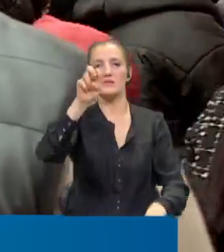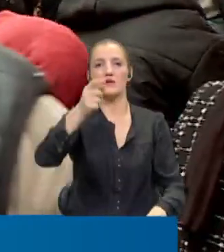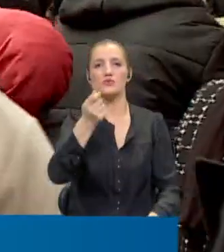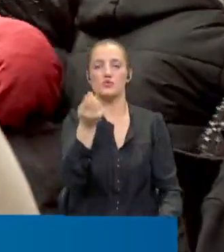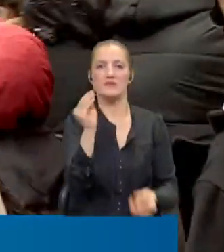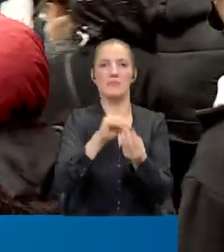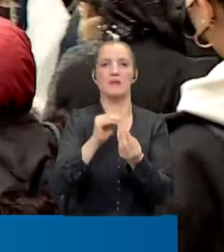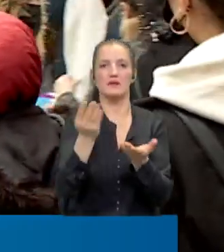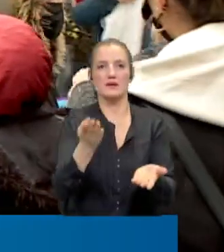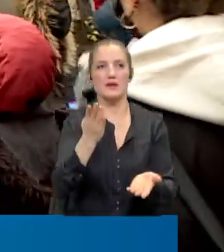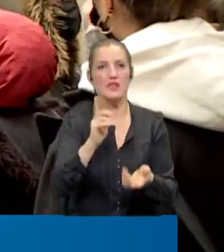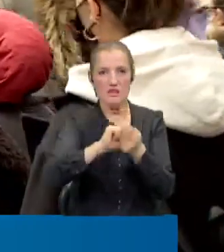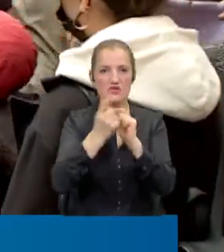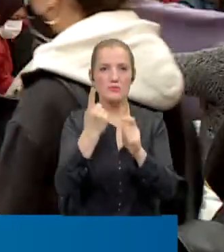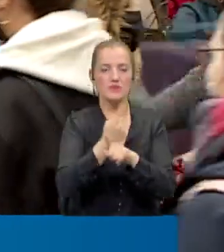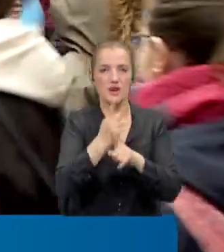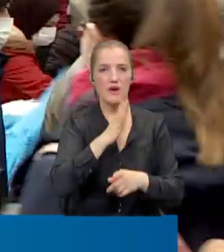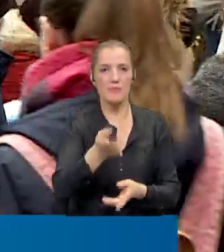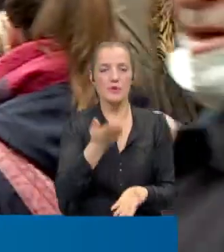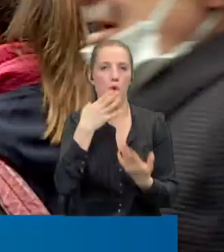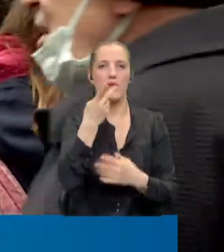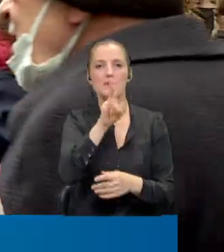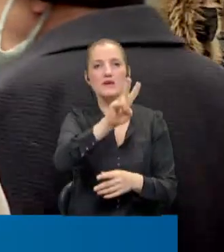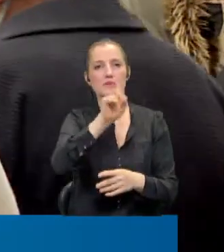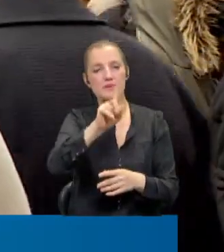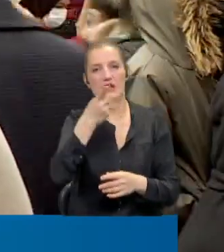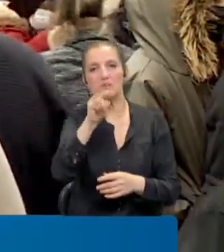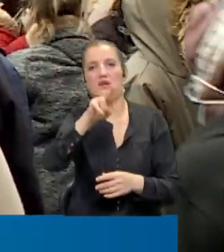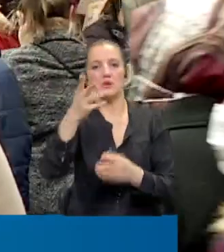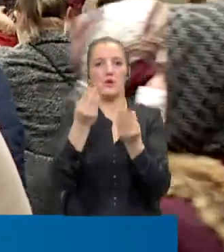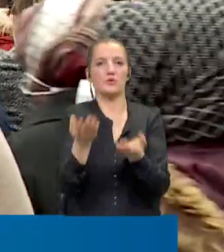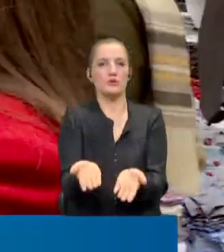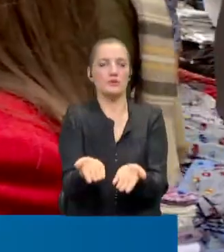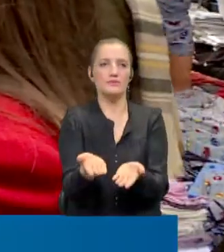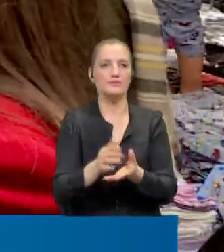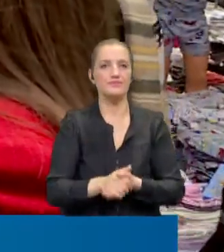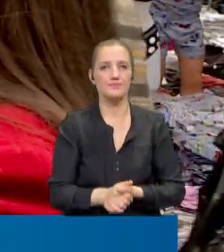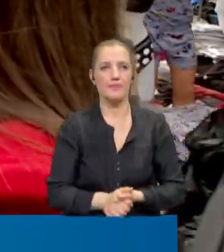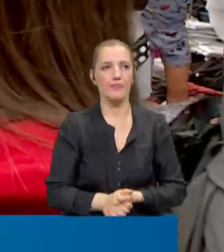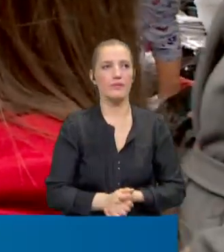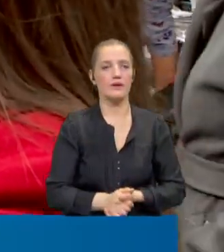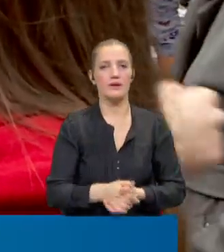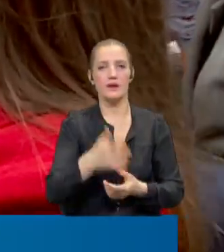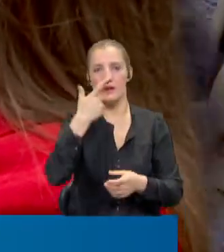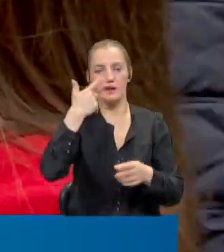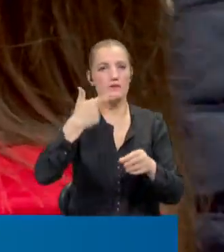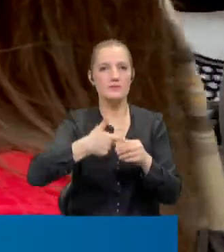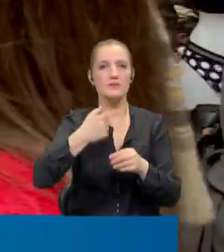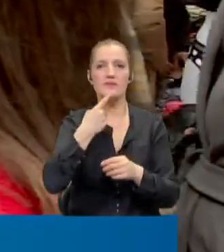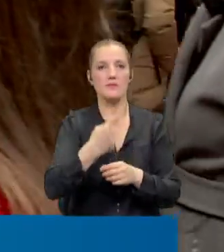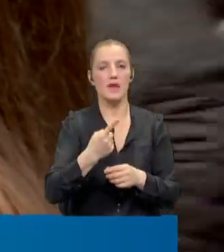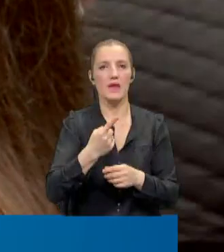yok Sadece yıl değişti sadece 2021'de 2022 oldu ama oturuyorum demek